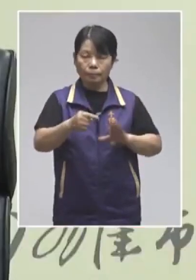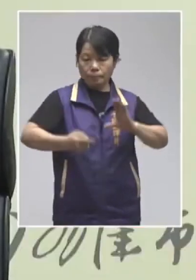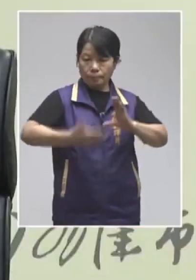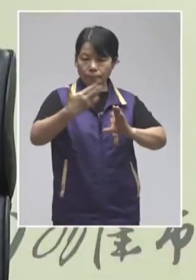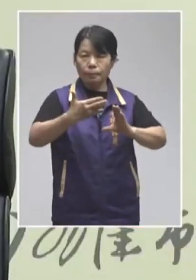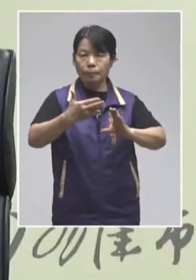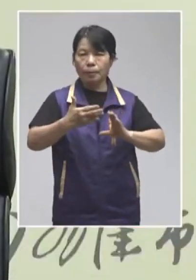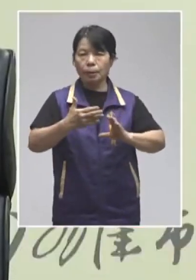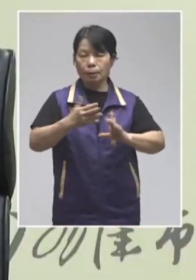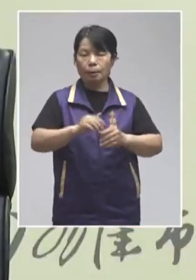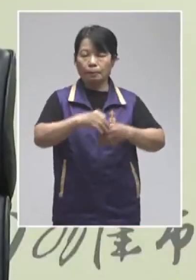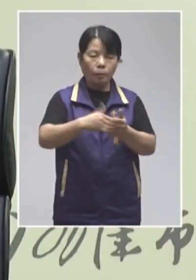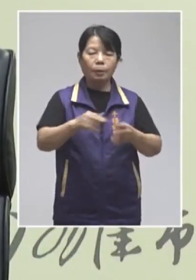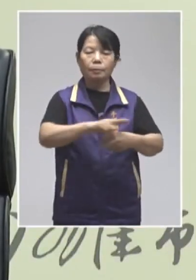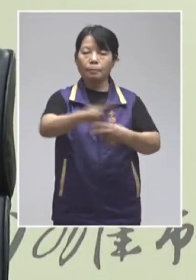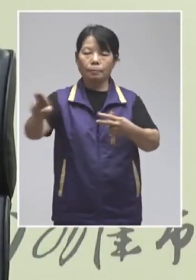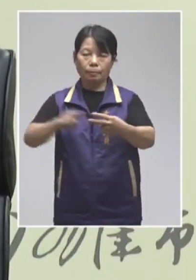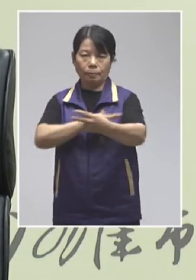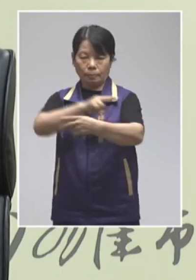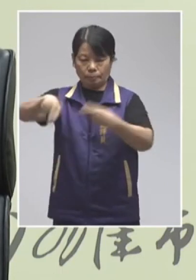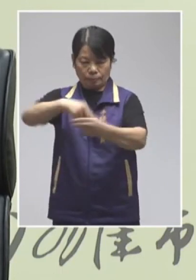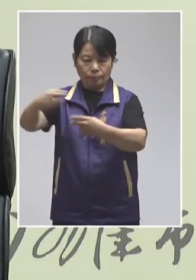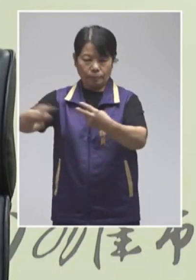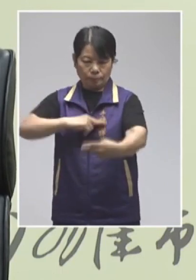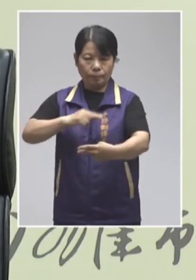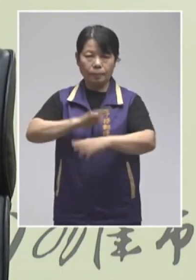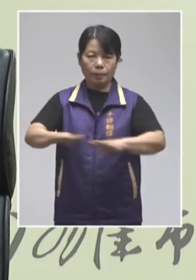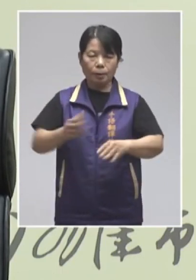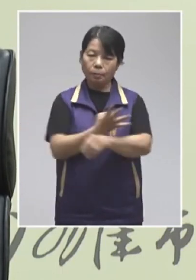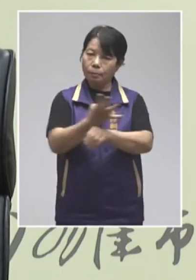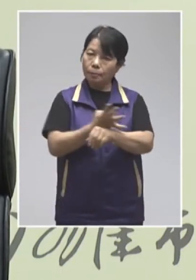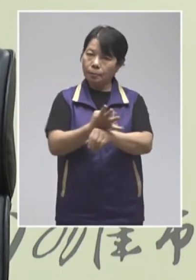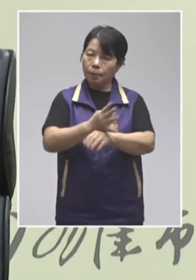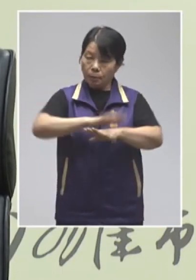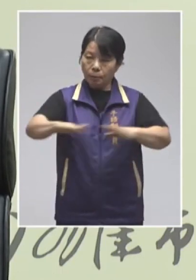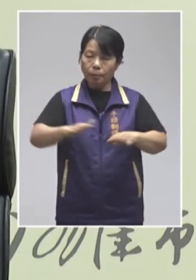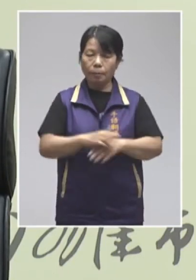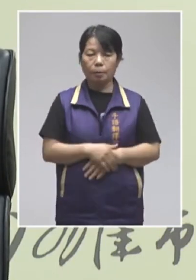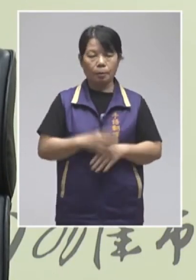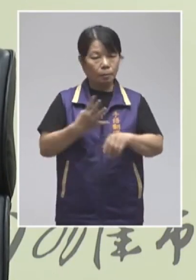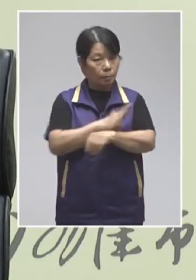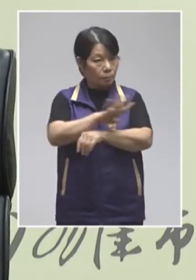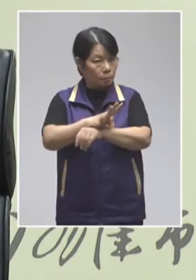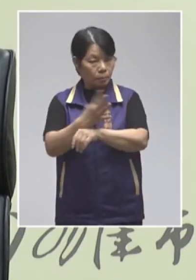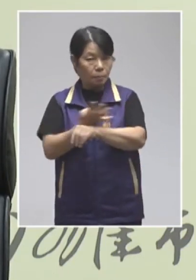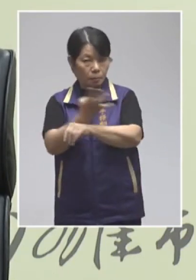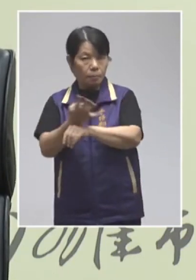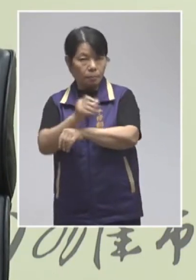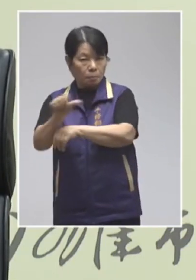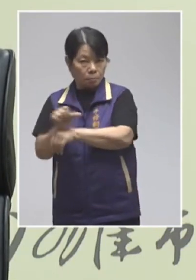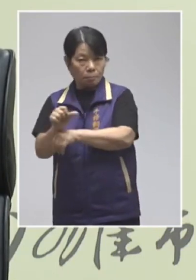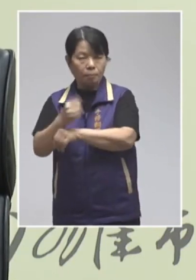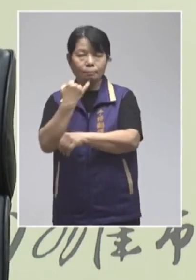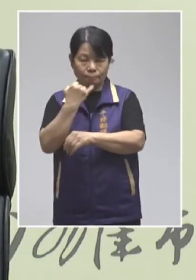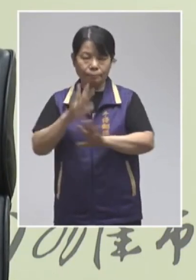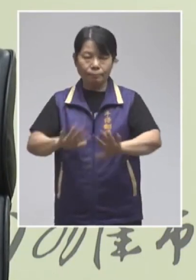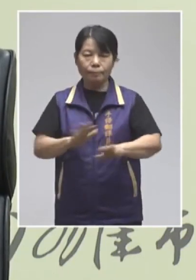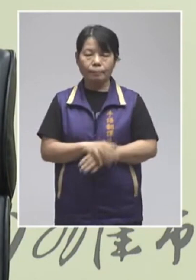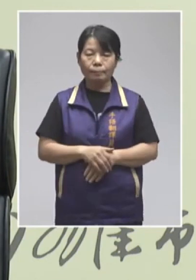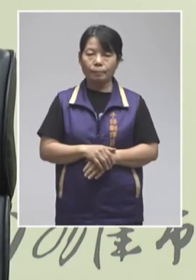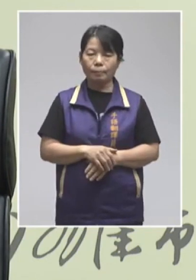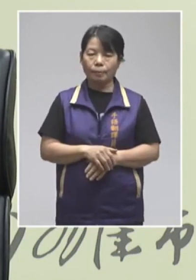们就马上寄给你，就很快，所以这个很快四个小时你就可以，大概四五个小时你就可以领到你